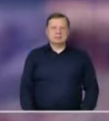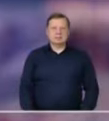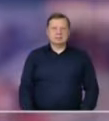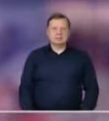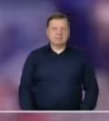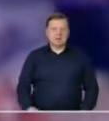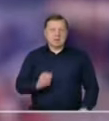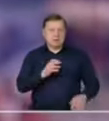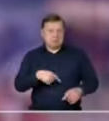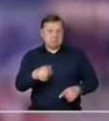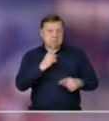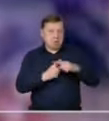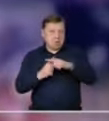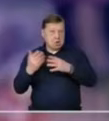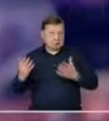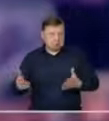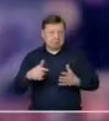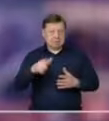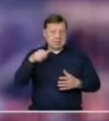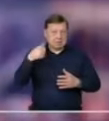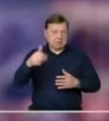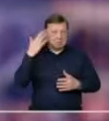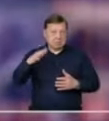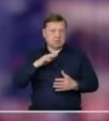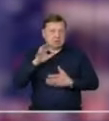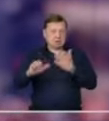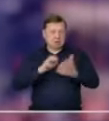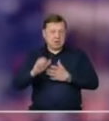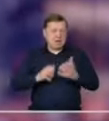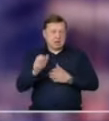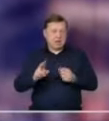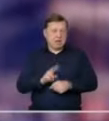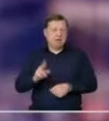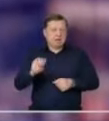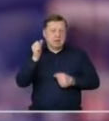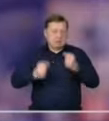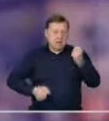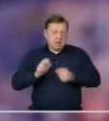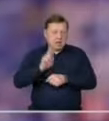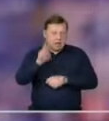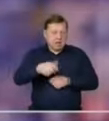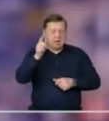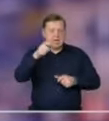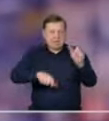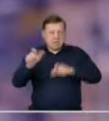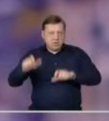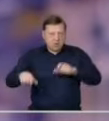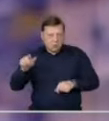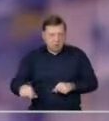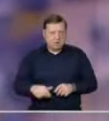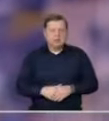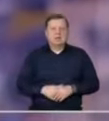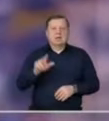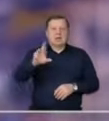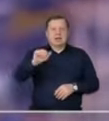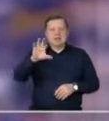Powiało optymizmem przed rozpoczynającymi się w przyszłym tygodniu mistrzostwami świata w narciarstwie klasycznym. W konkursie indywidualnym na skoczni normalnej w rumuńskim Rasnowie